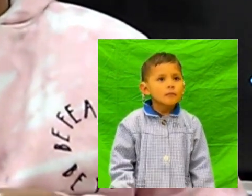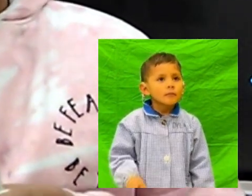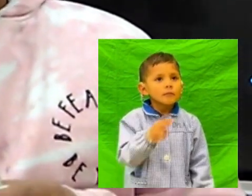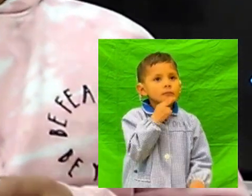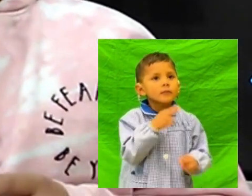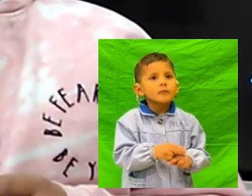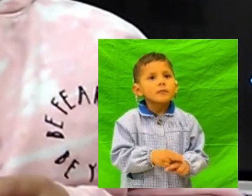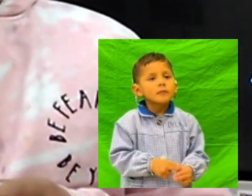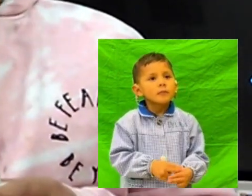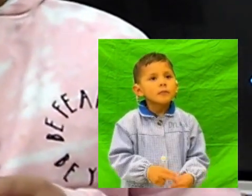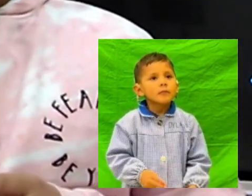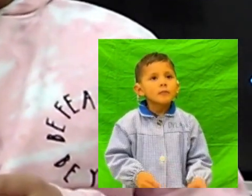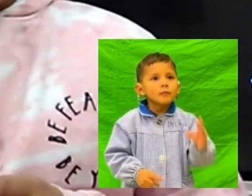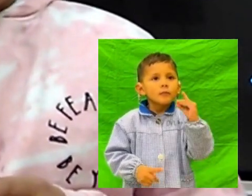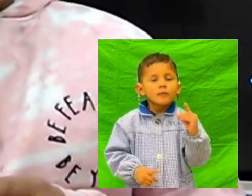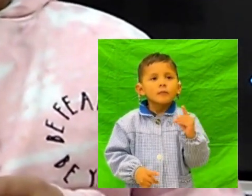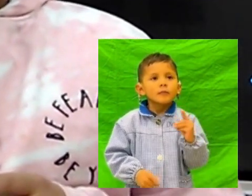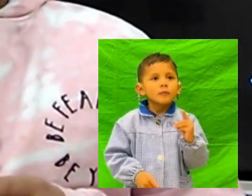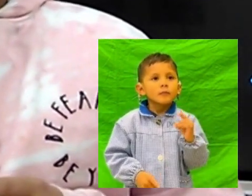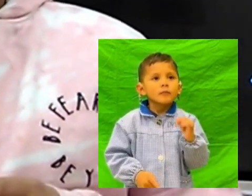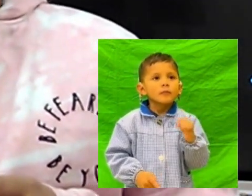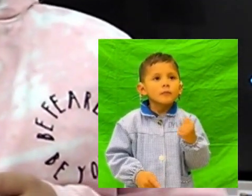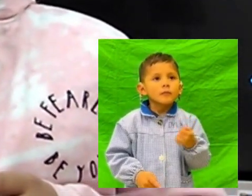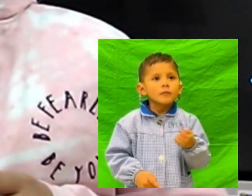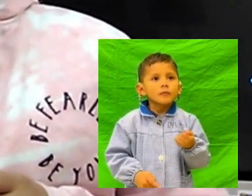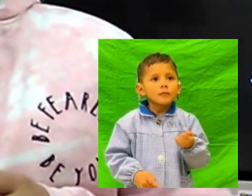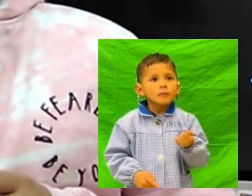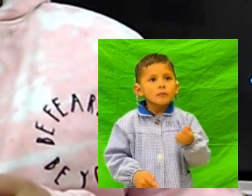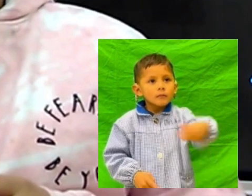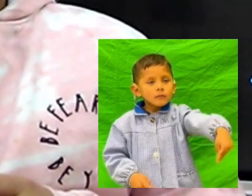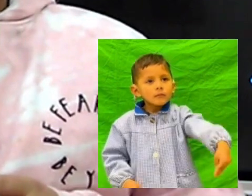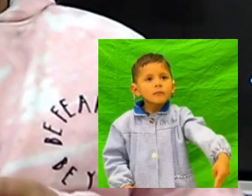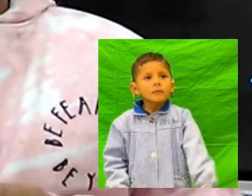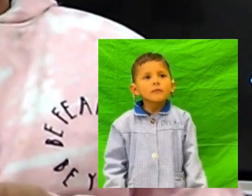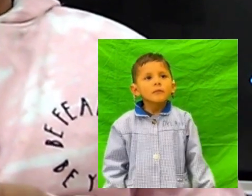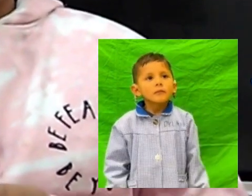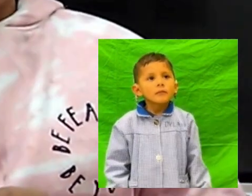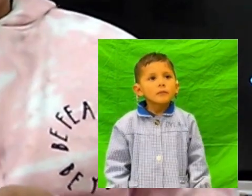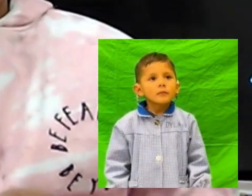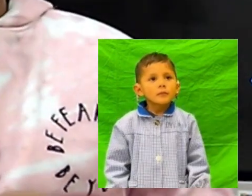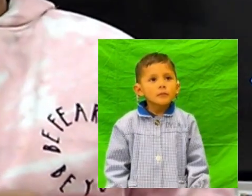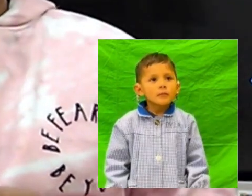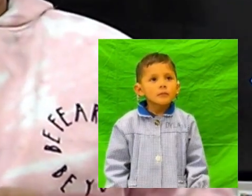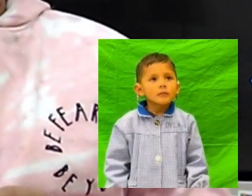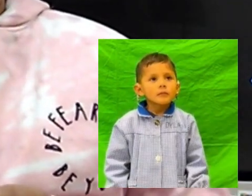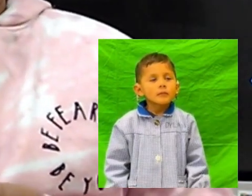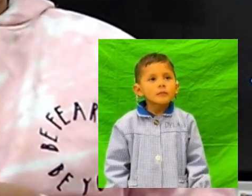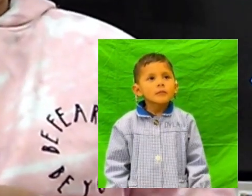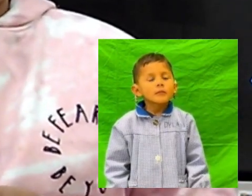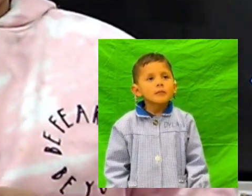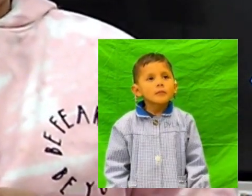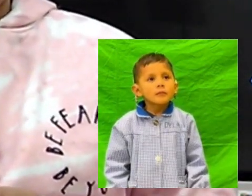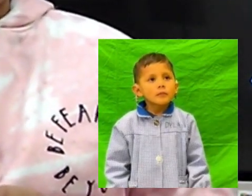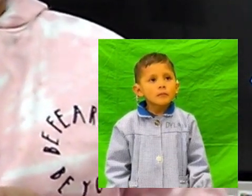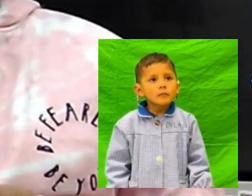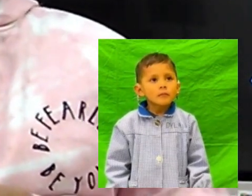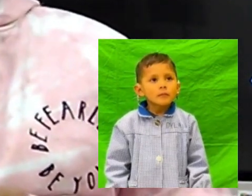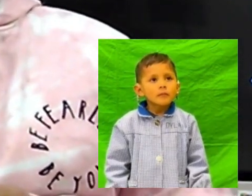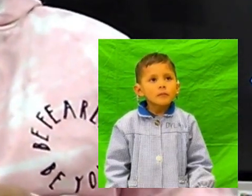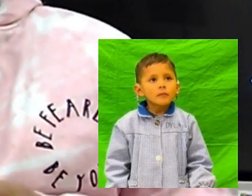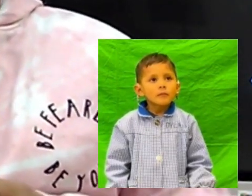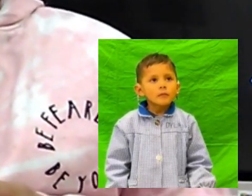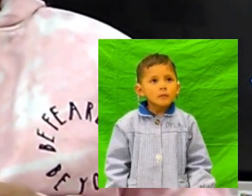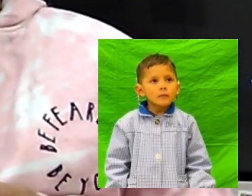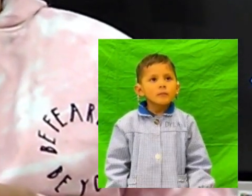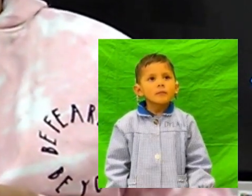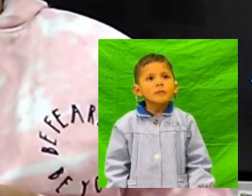aurkezle. Gaurko irratsaio interesgarria daukagu. Beraz, belarriak zabaldu